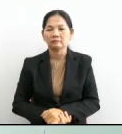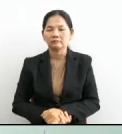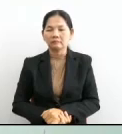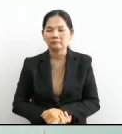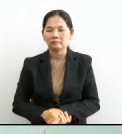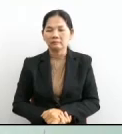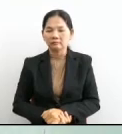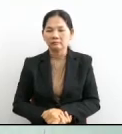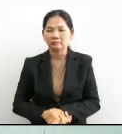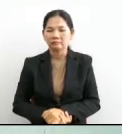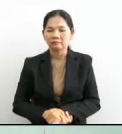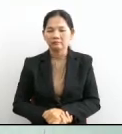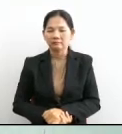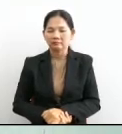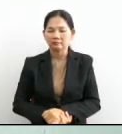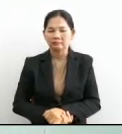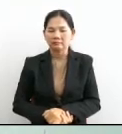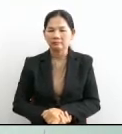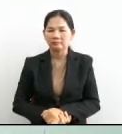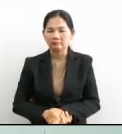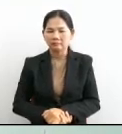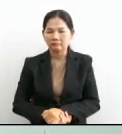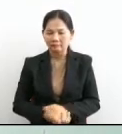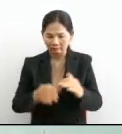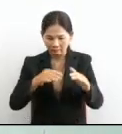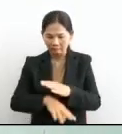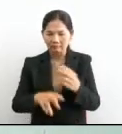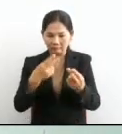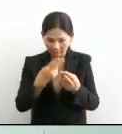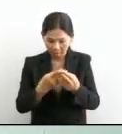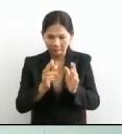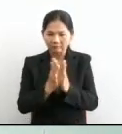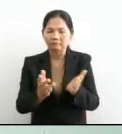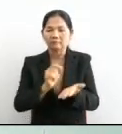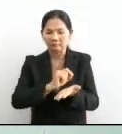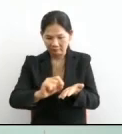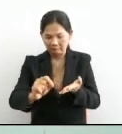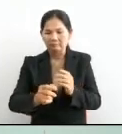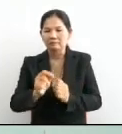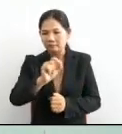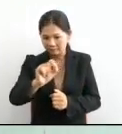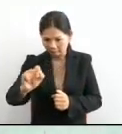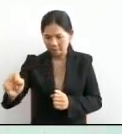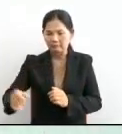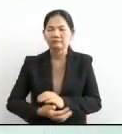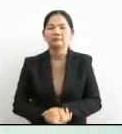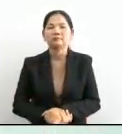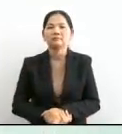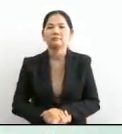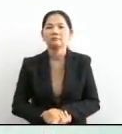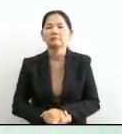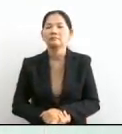chà chẳng chà con xa xế chùm lái cho tự con xa phơ đọc bà con nè con chà